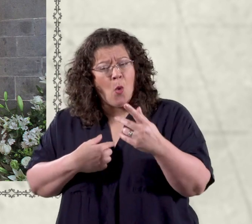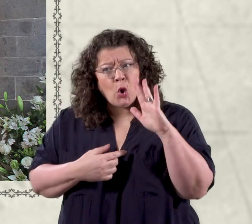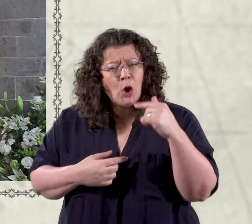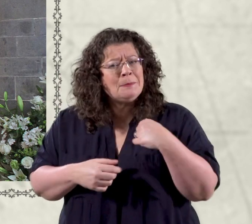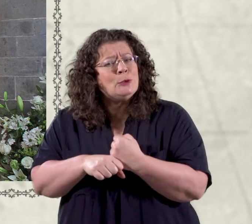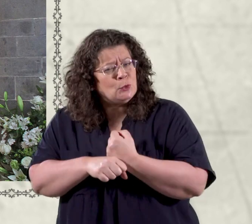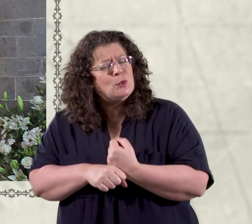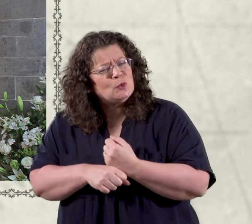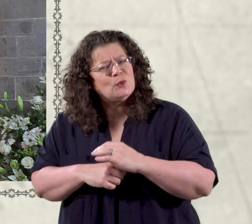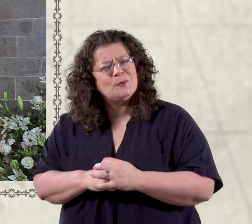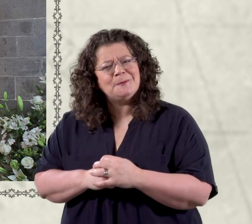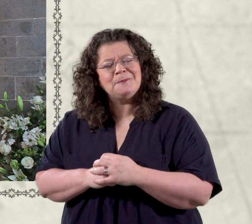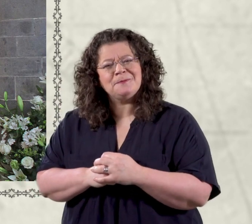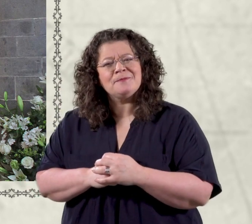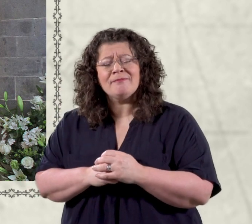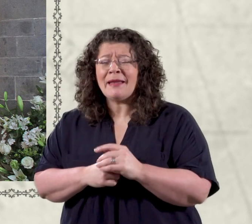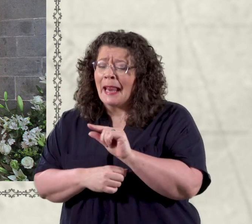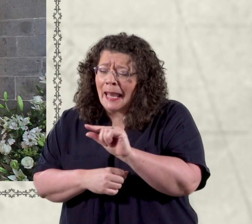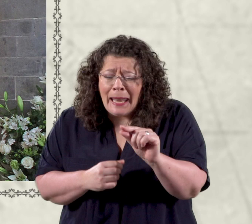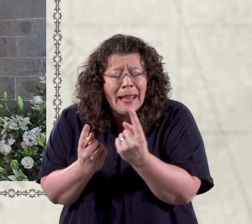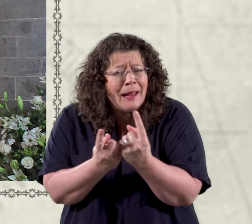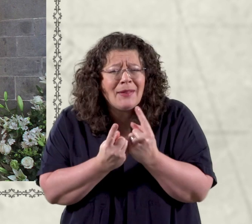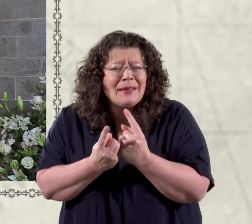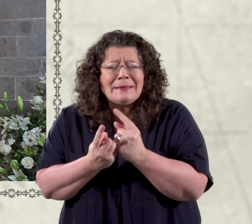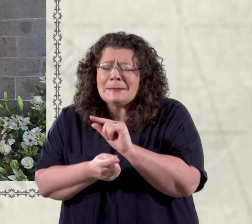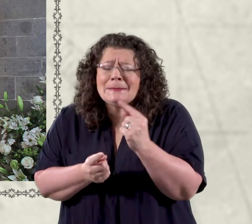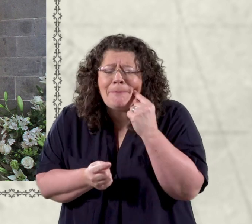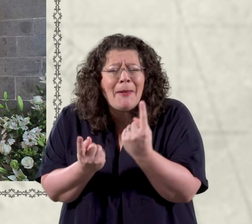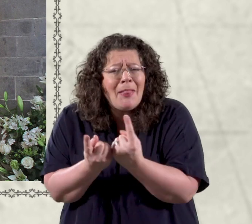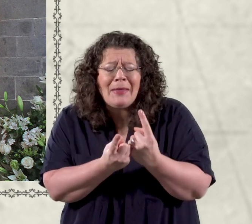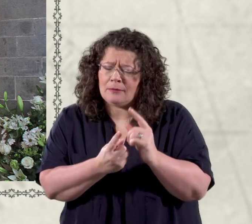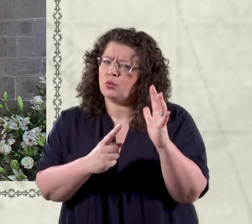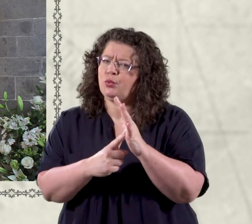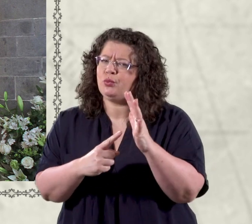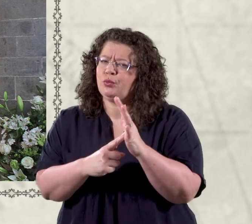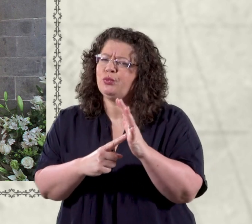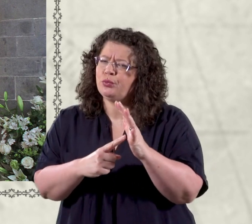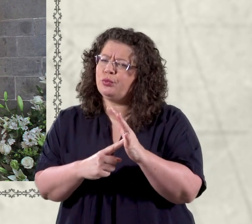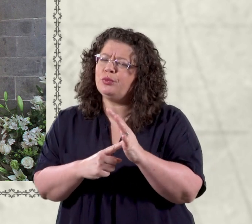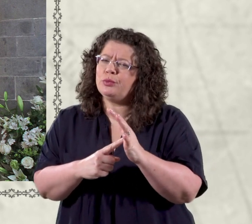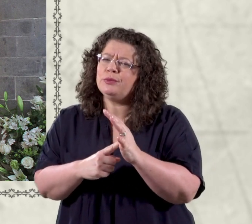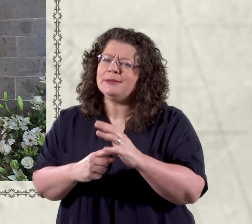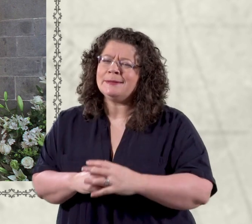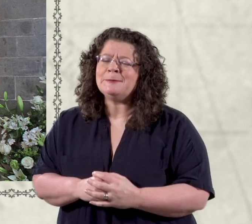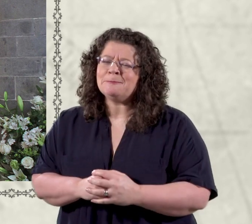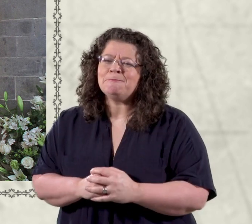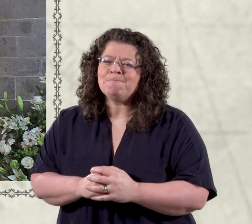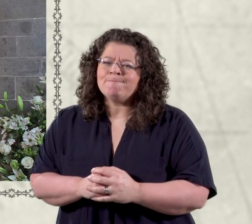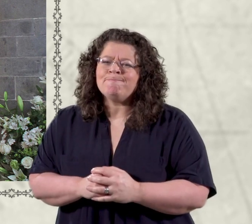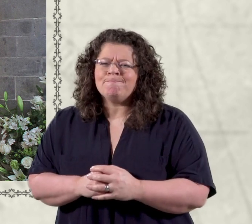a welsoch ac aglwsoch gen i fi. Ie, y pethau bychain, dyna sy'n bwysig, da chi'n